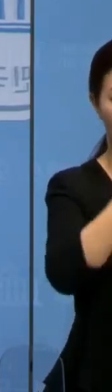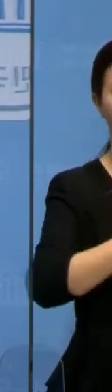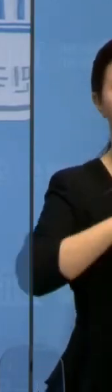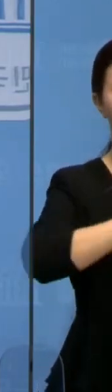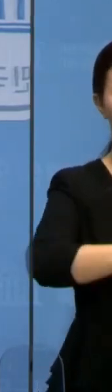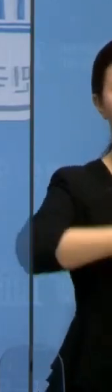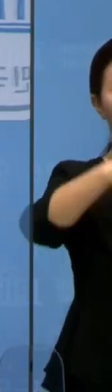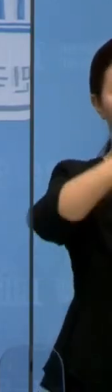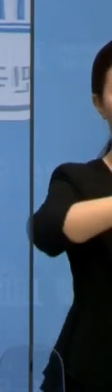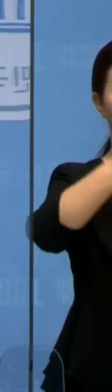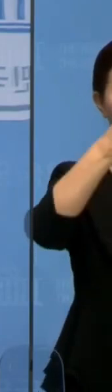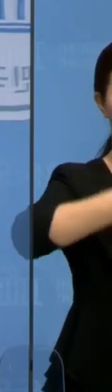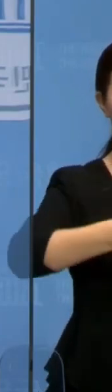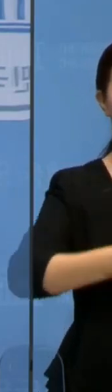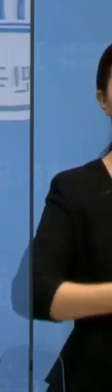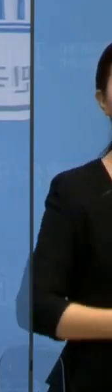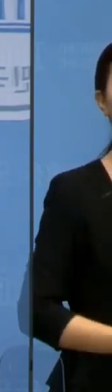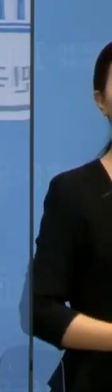주십시오.